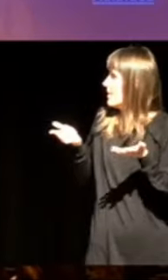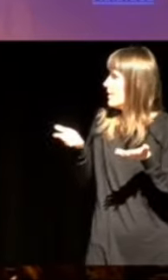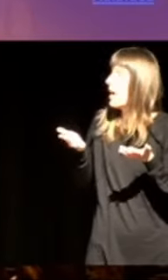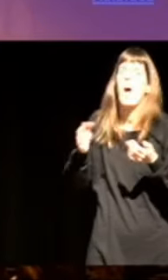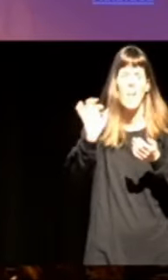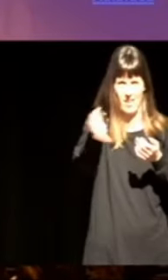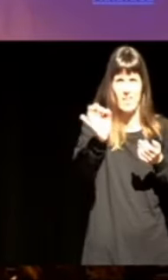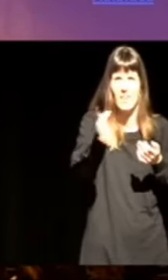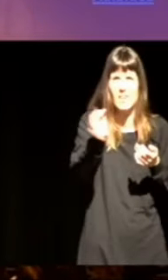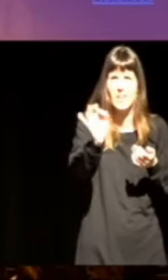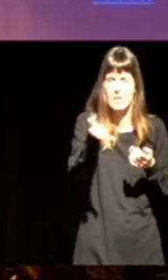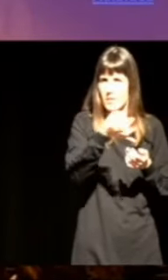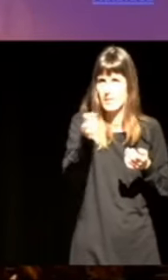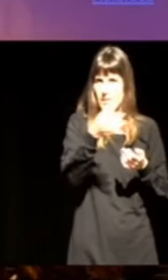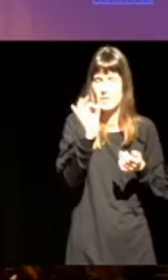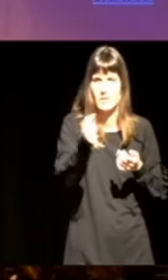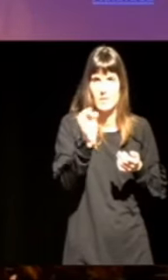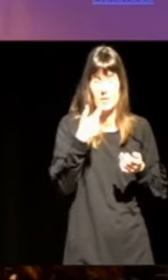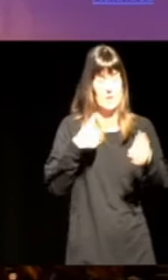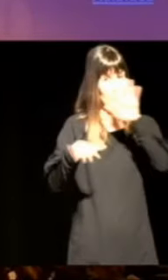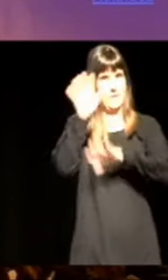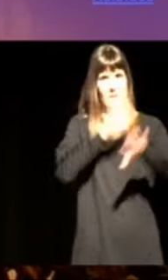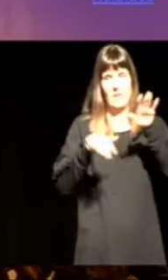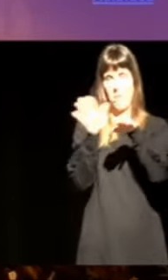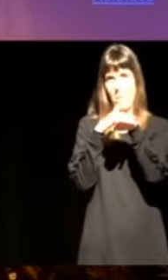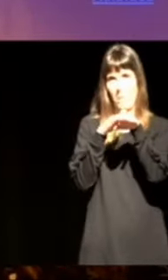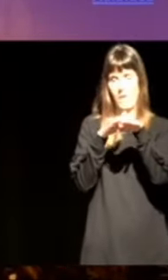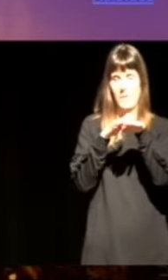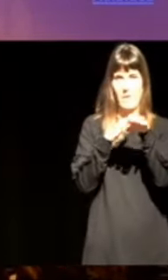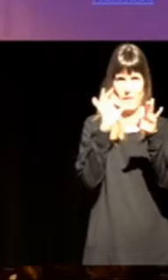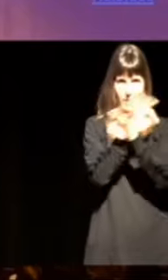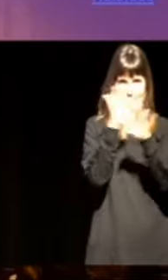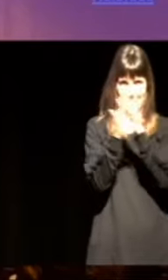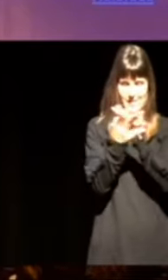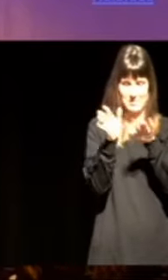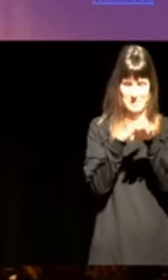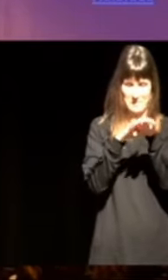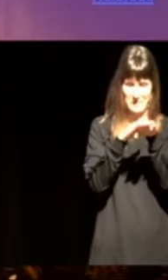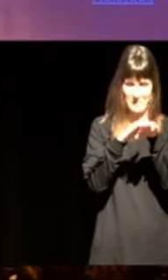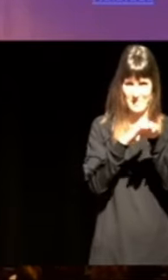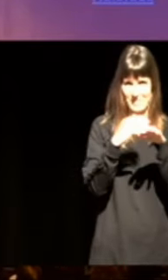Bai, onda, onda. Ia duna zaurrekoaren gizu. Barka.